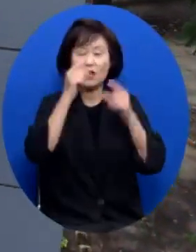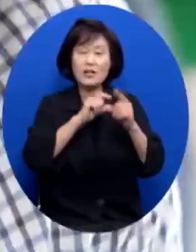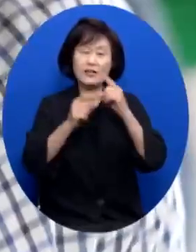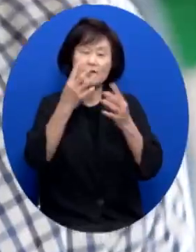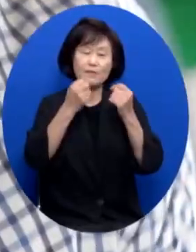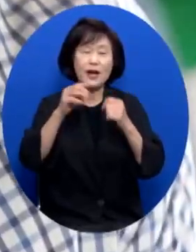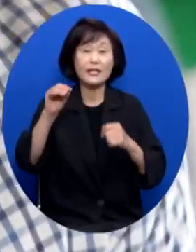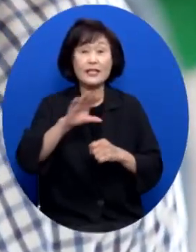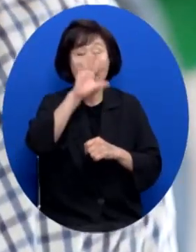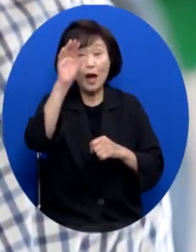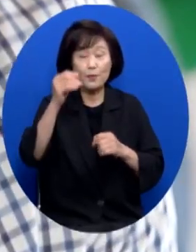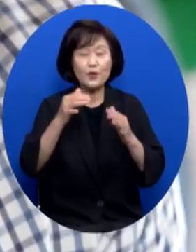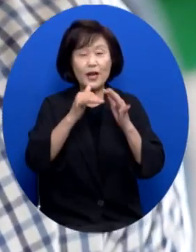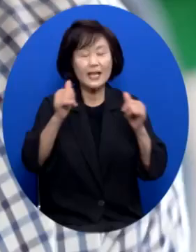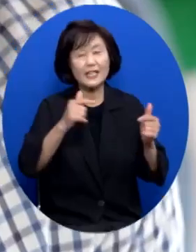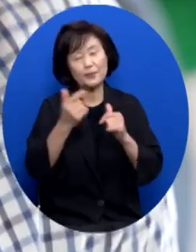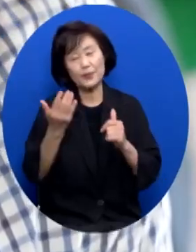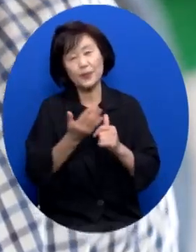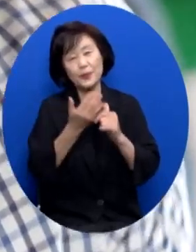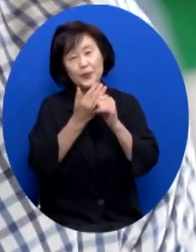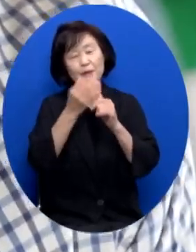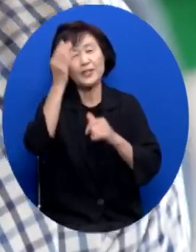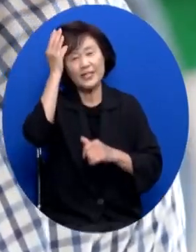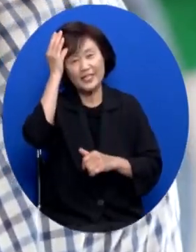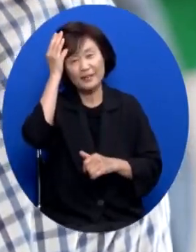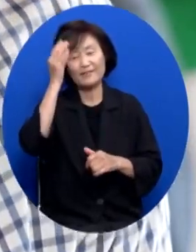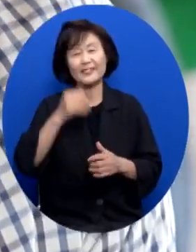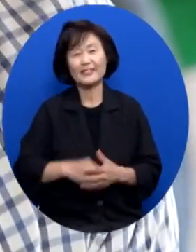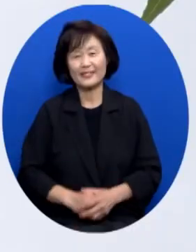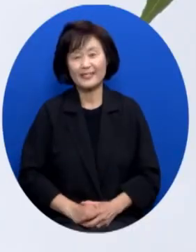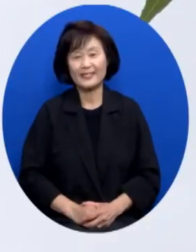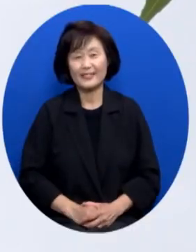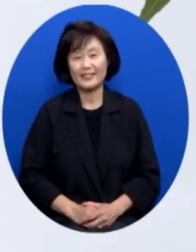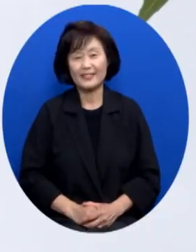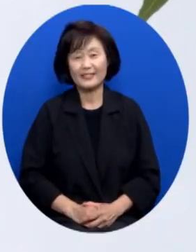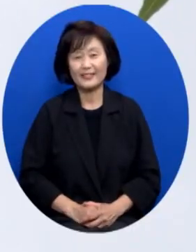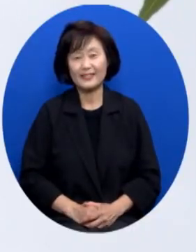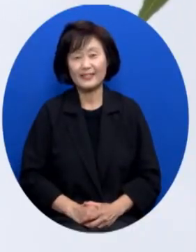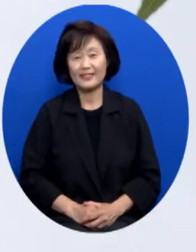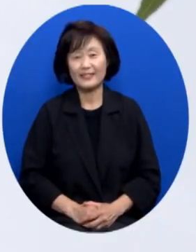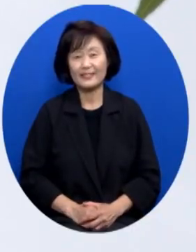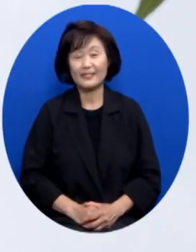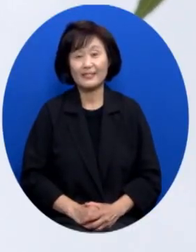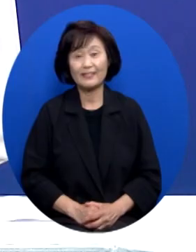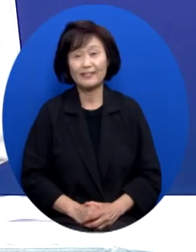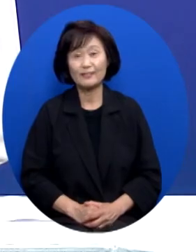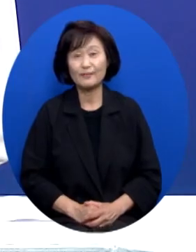아프리카 리더자들을 양성해 나가길 기대해봅니다. CTS 뉴스 황시은입니다.